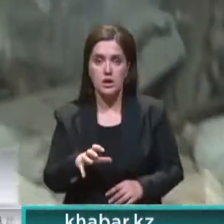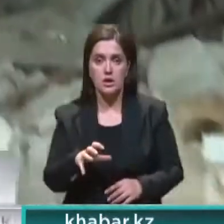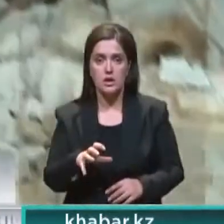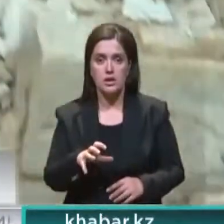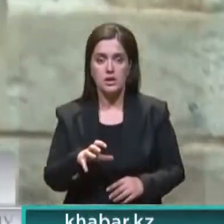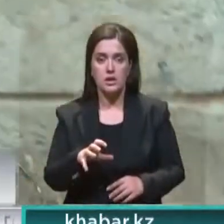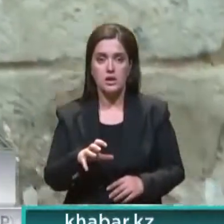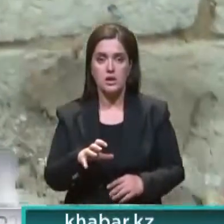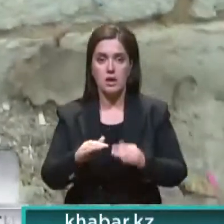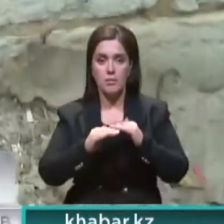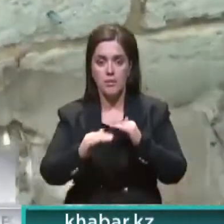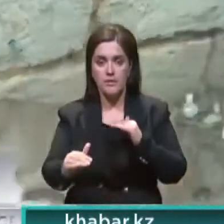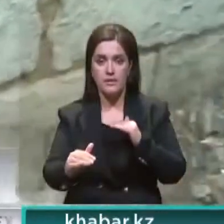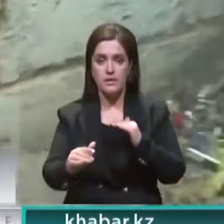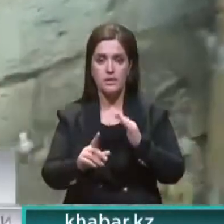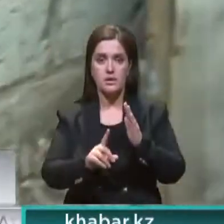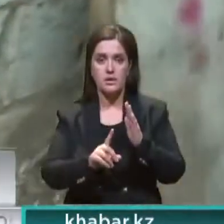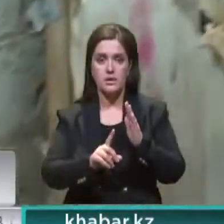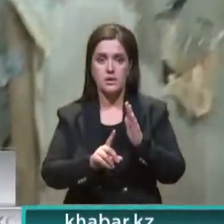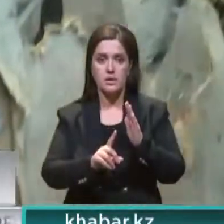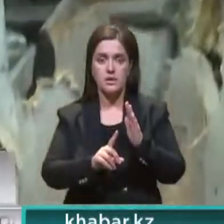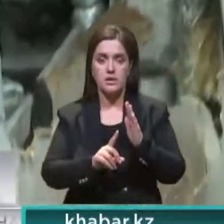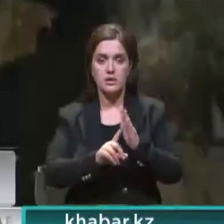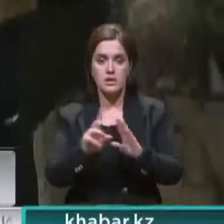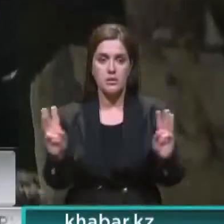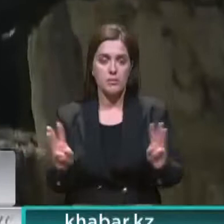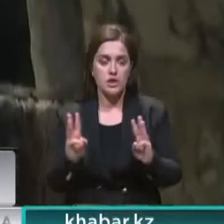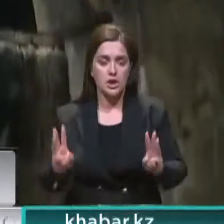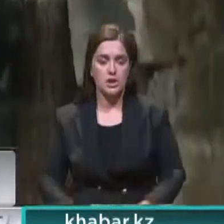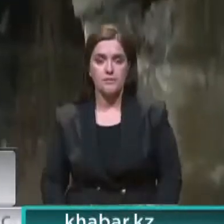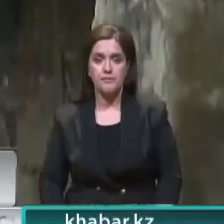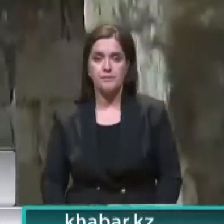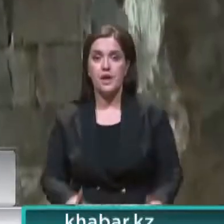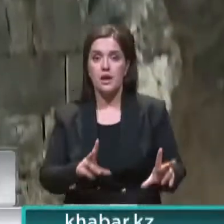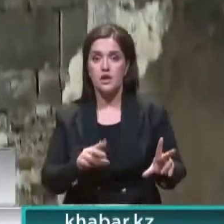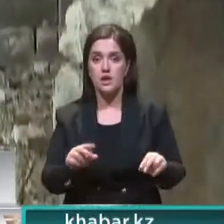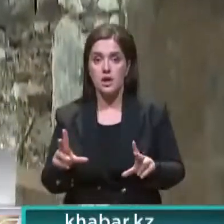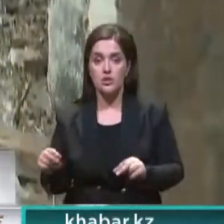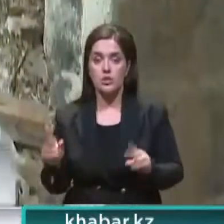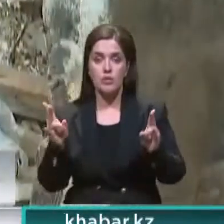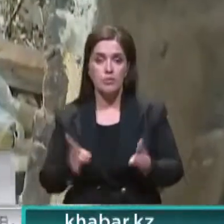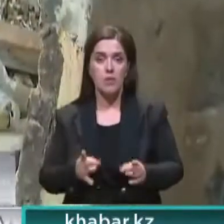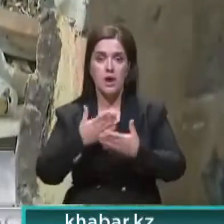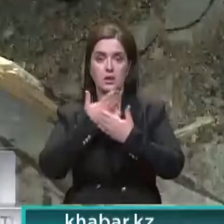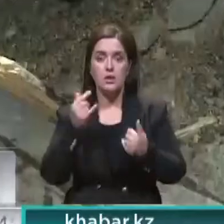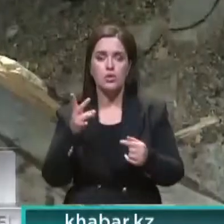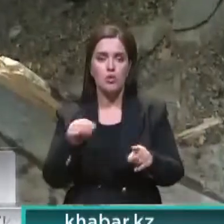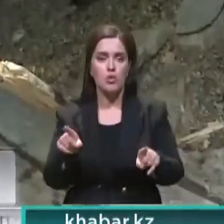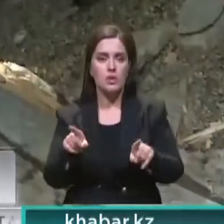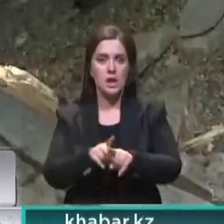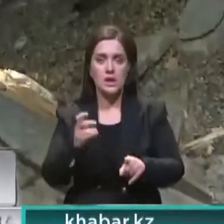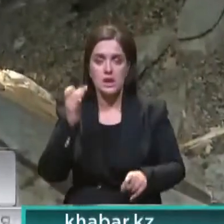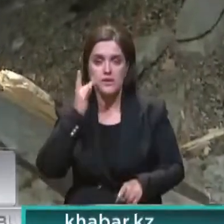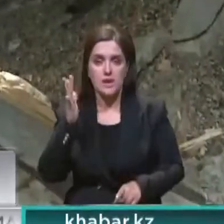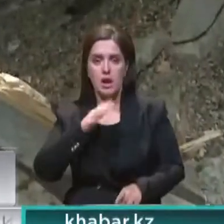печки и поверхности, начала тлеть потолочное перекрытие. К счастью, в этом случае обошлось без жертв, но так бывает не всегда.